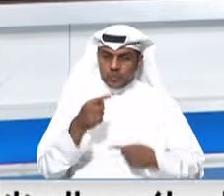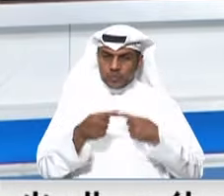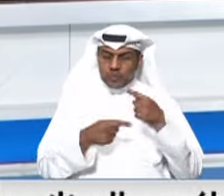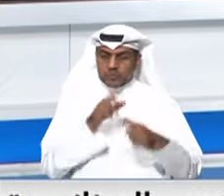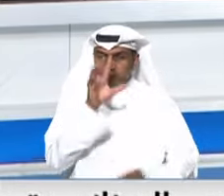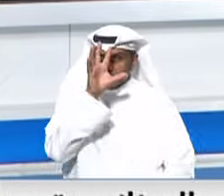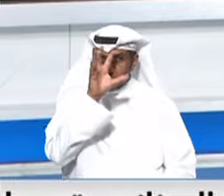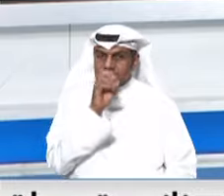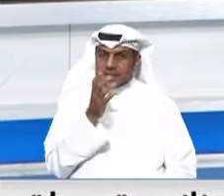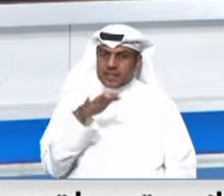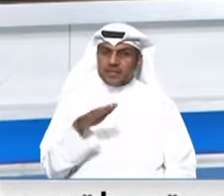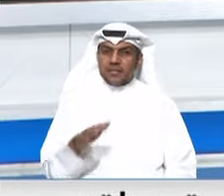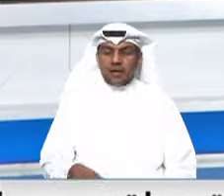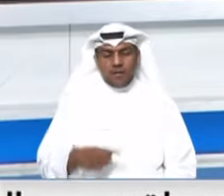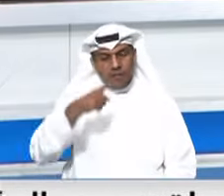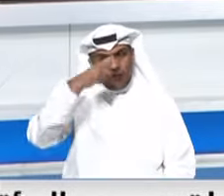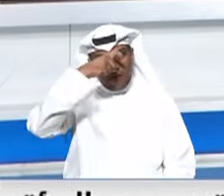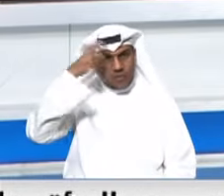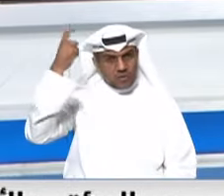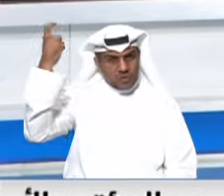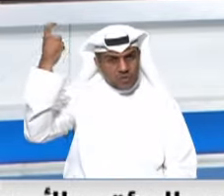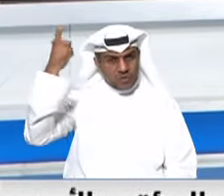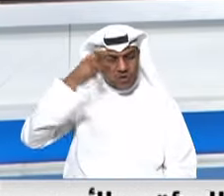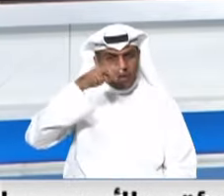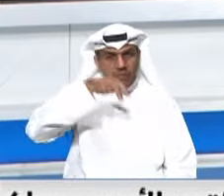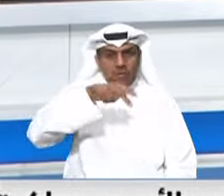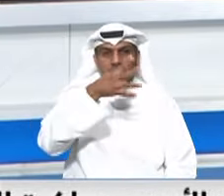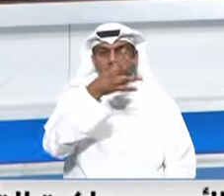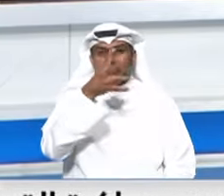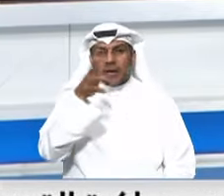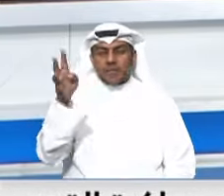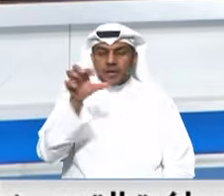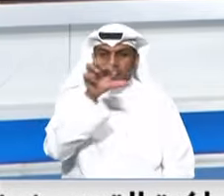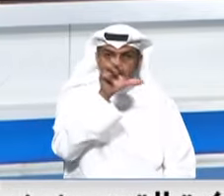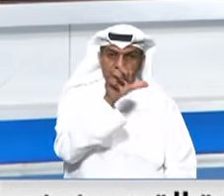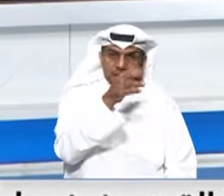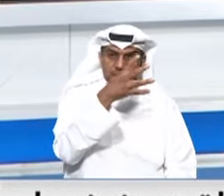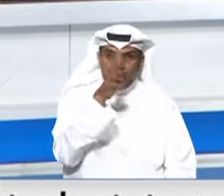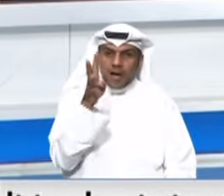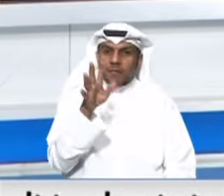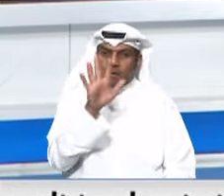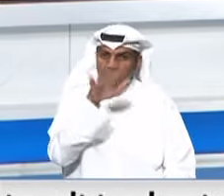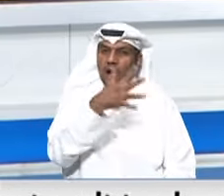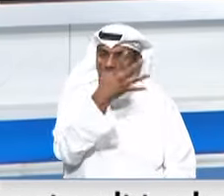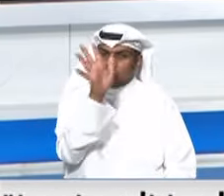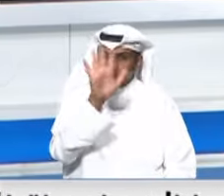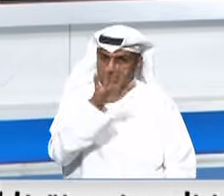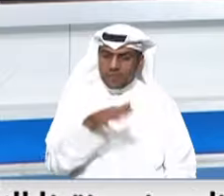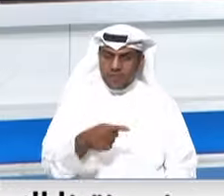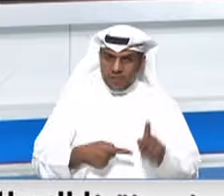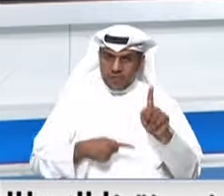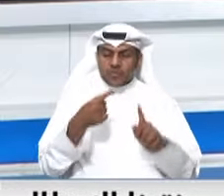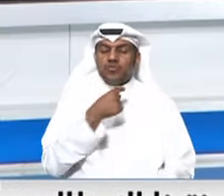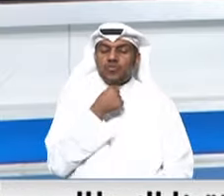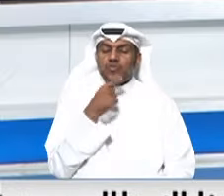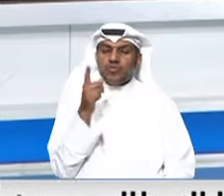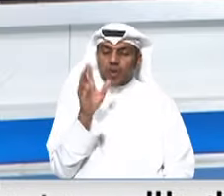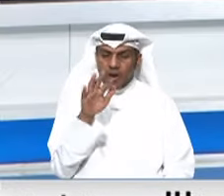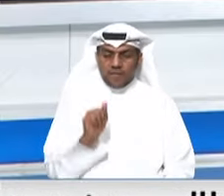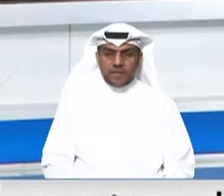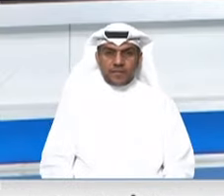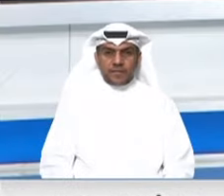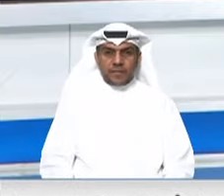خلال المساء اجواء حاره سجلت اليوم ال 48 وال 49 وال 50 درجه مئويه في الجهره ومن المتوقع ان